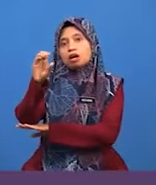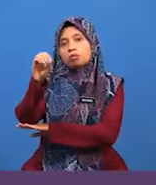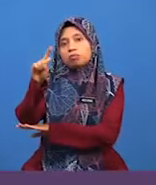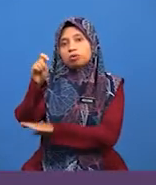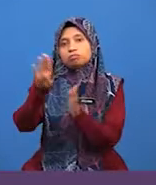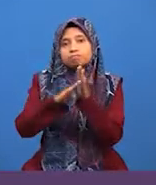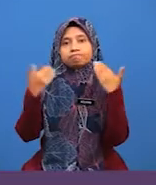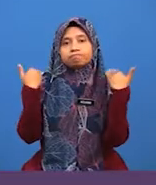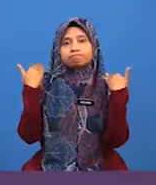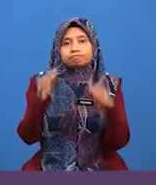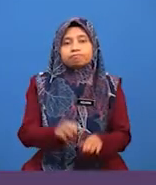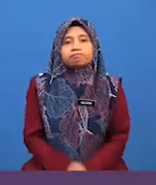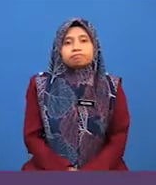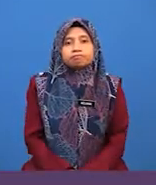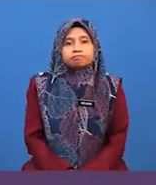berada.